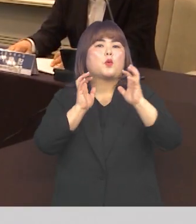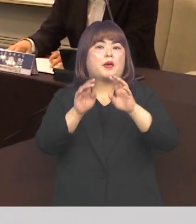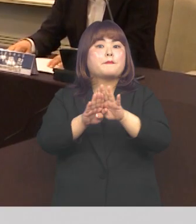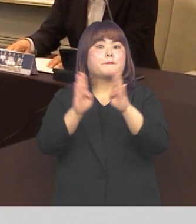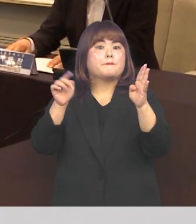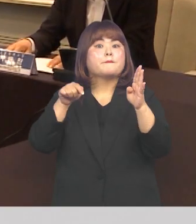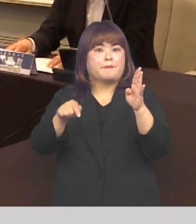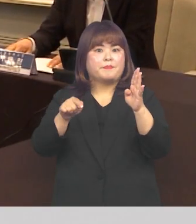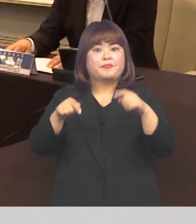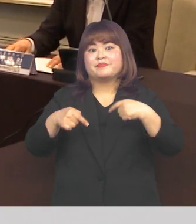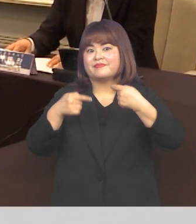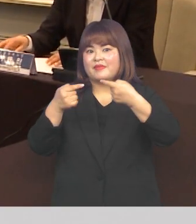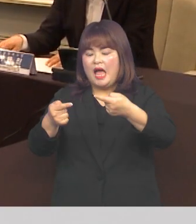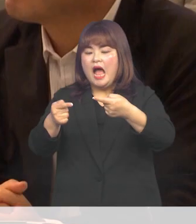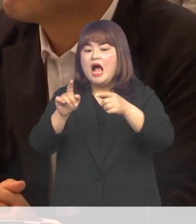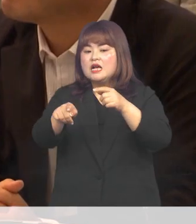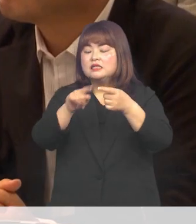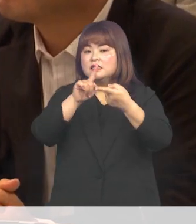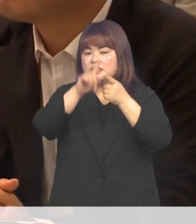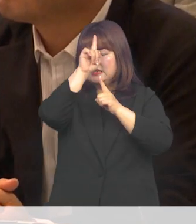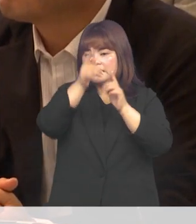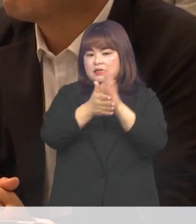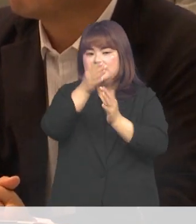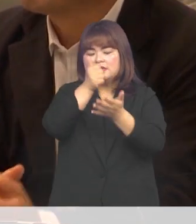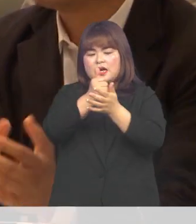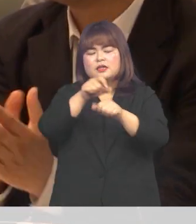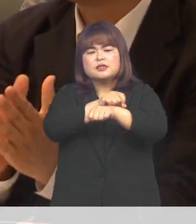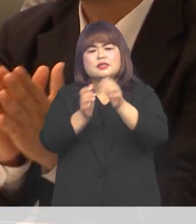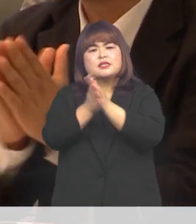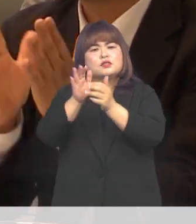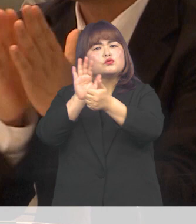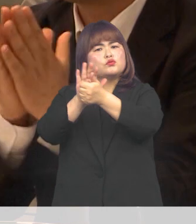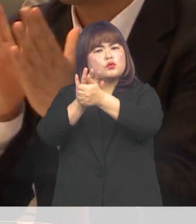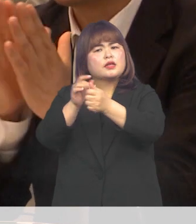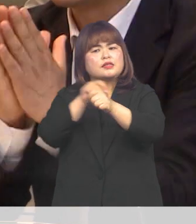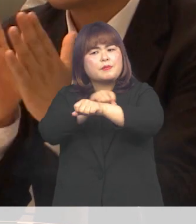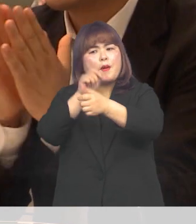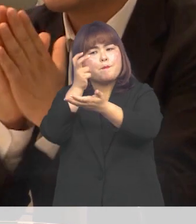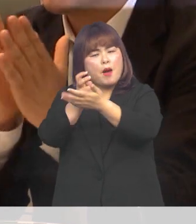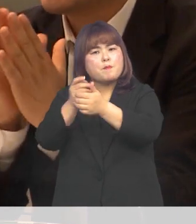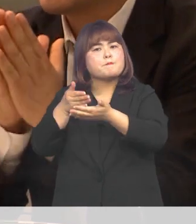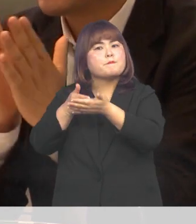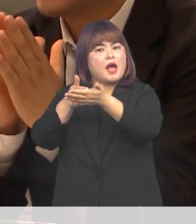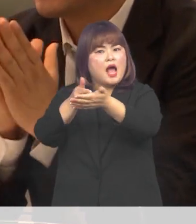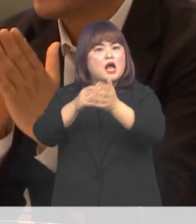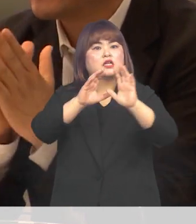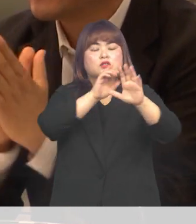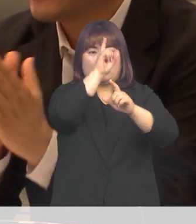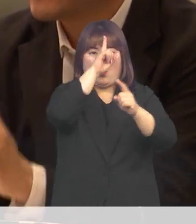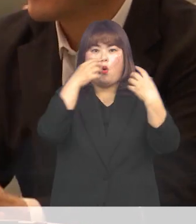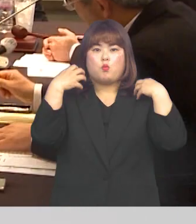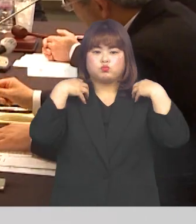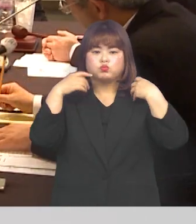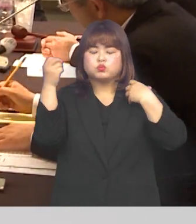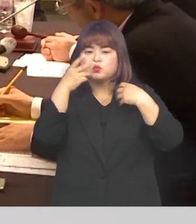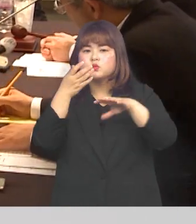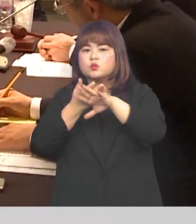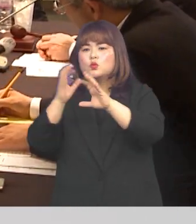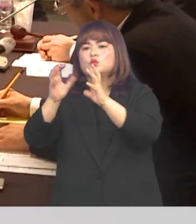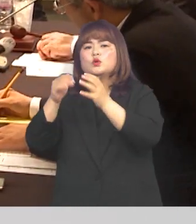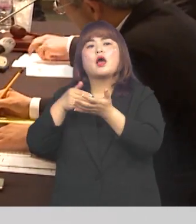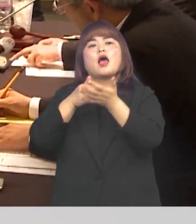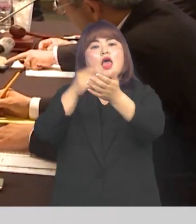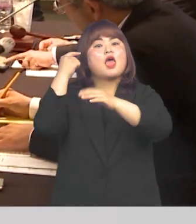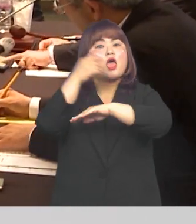참석했습니다. 이 시장은 회의에서 특례시 지원에 관한 특별법 제정 촉구 건의안을 정부와 국회에 전달하고